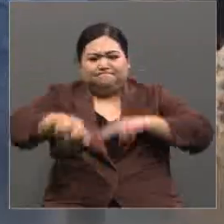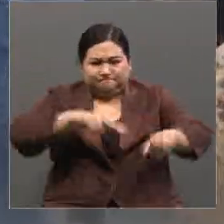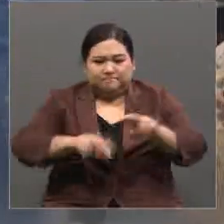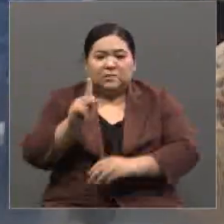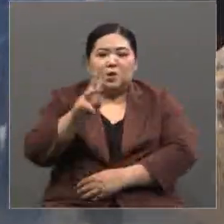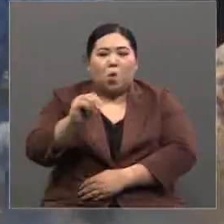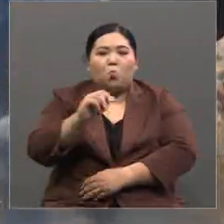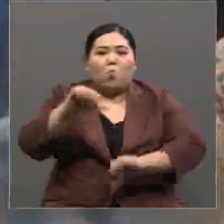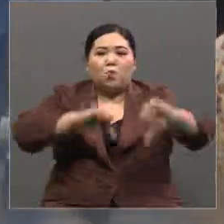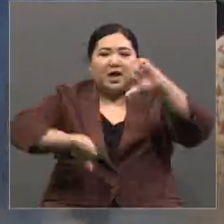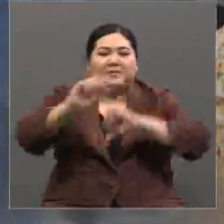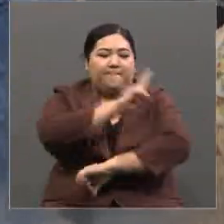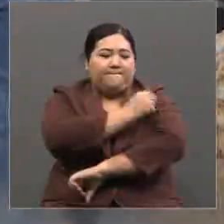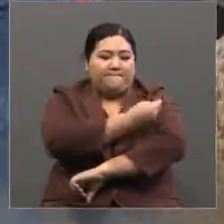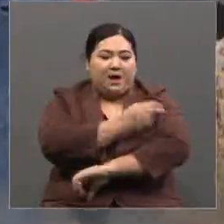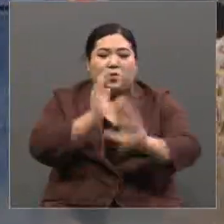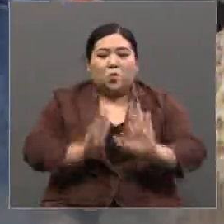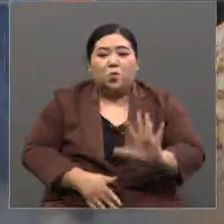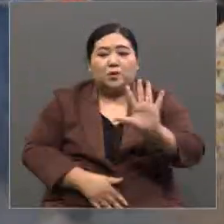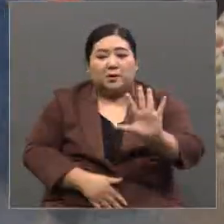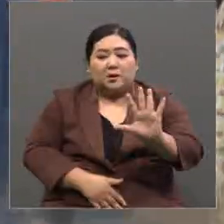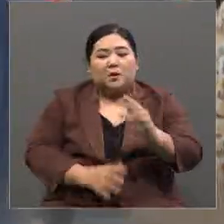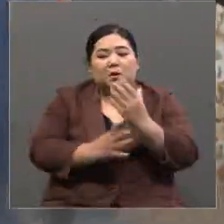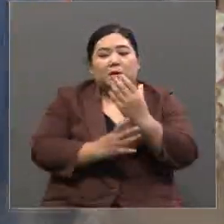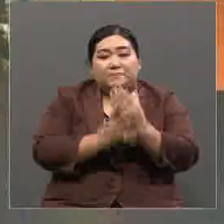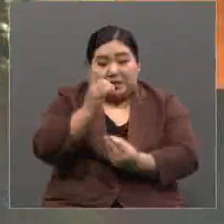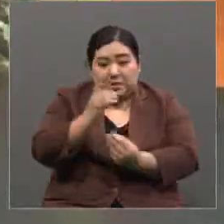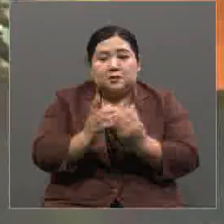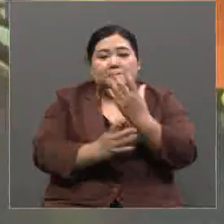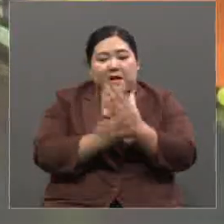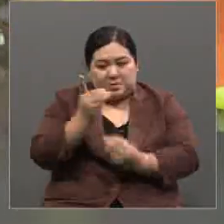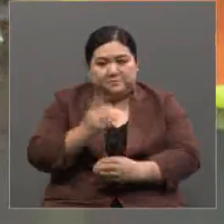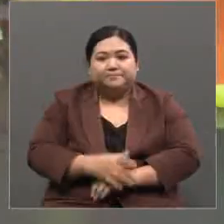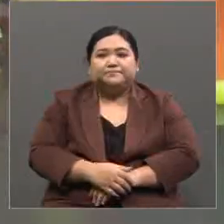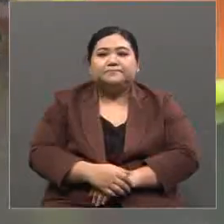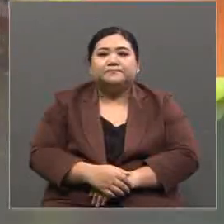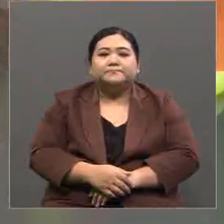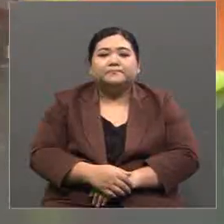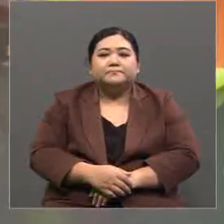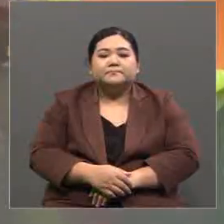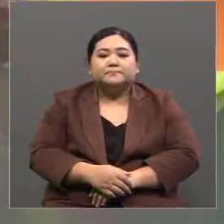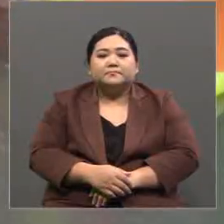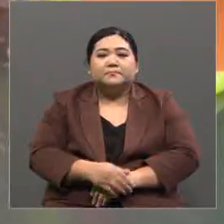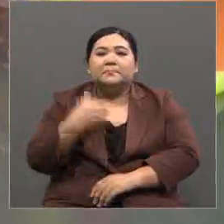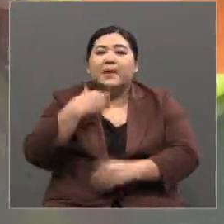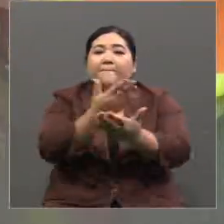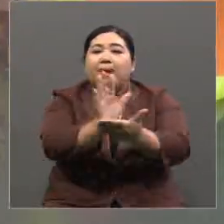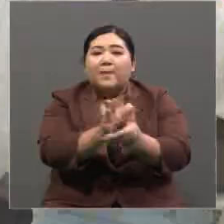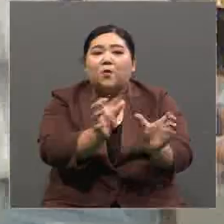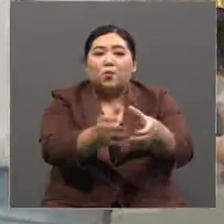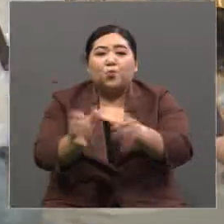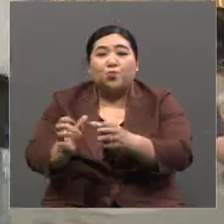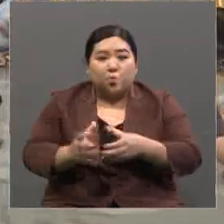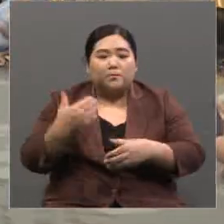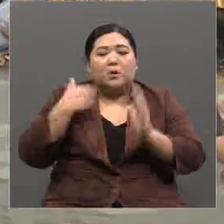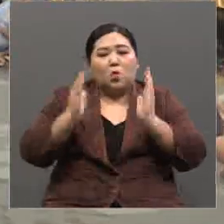ทย์นะครับอย่างน้อย5ตัวอย่างต่อสัปดาห์ทีนี้เขาก็มีการแยกผู้ป่วยต่างๆออกเป็นกลุ่มต่างๆคุณหมอนฤ